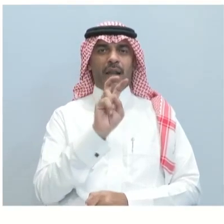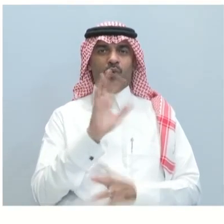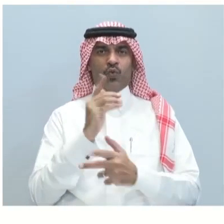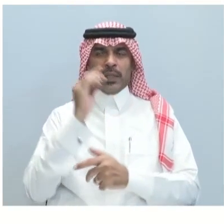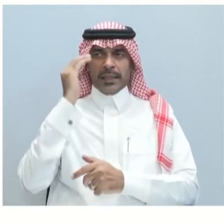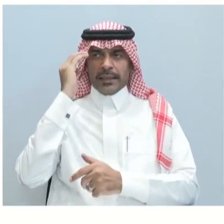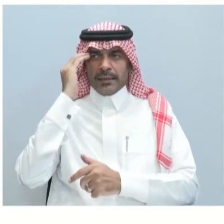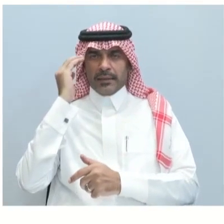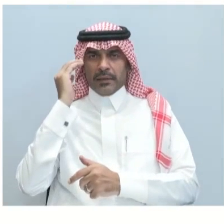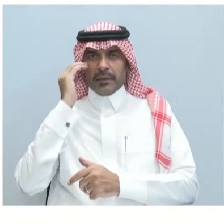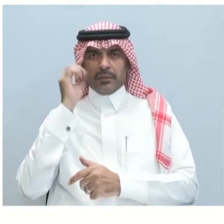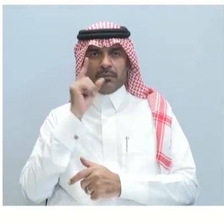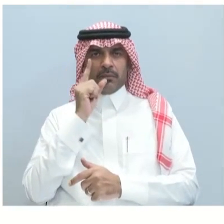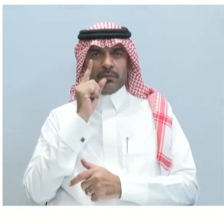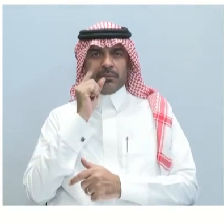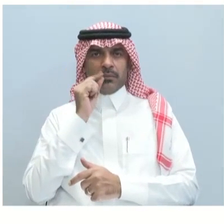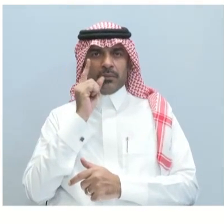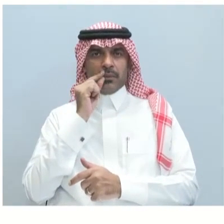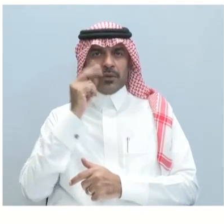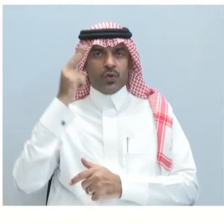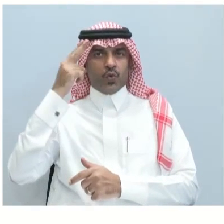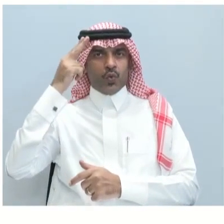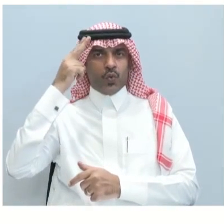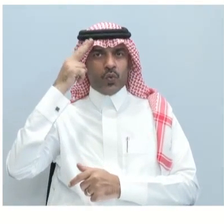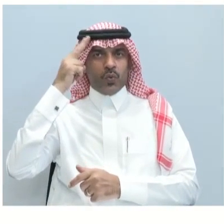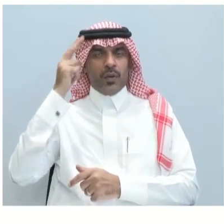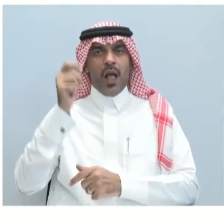محتويات هذه الوحده ودروسها كالتالي